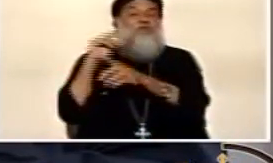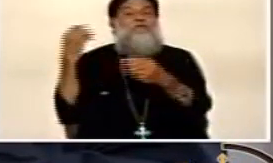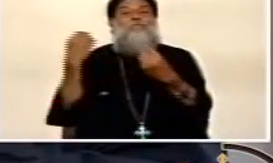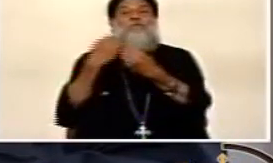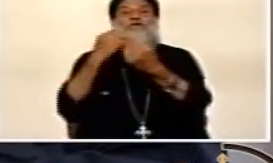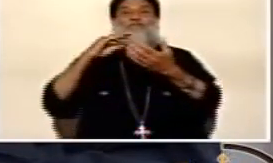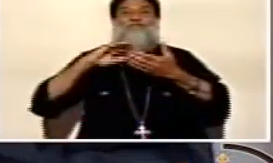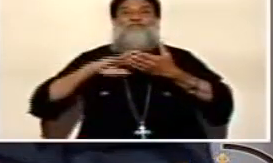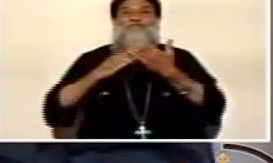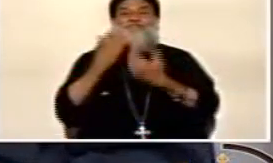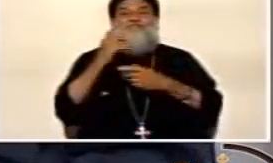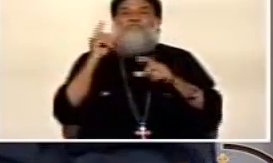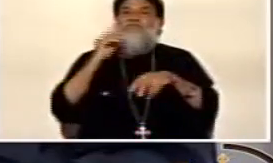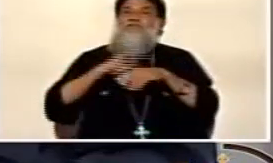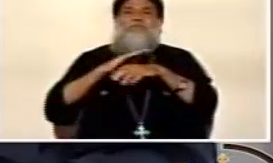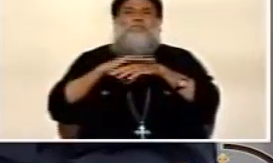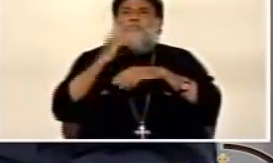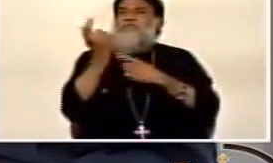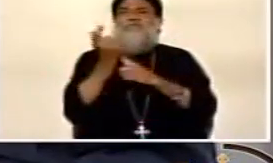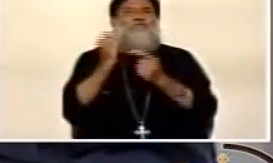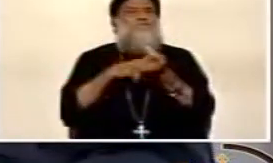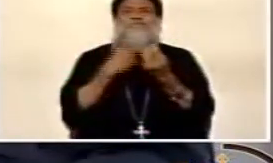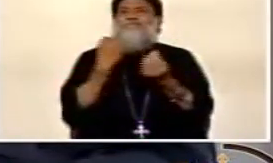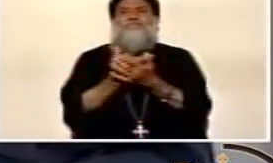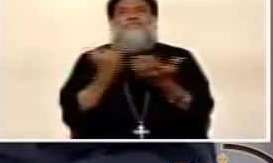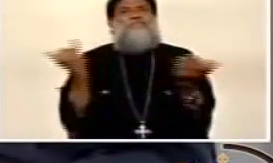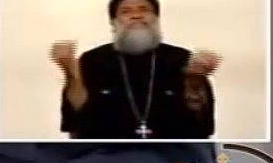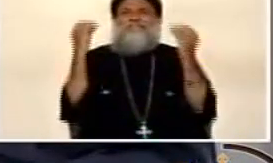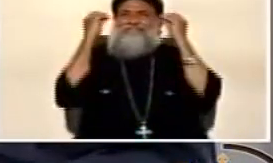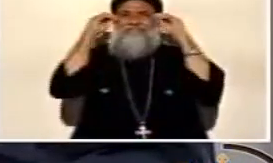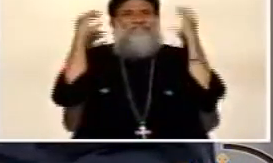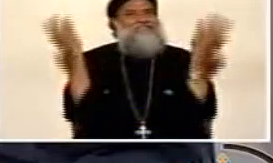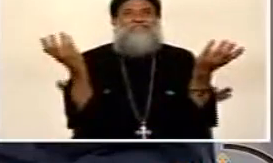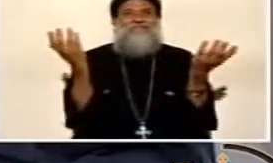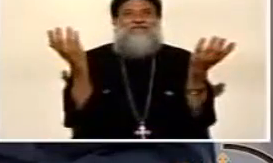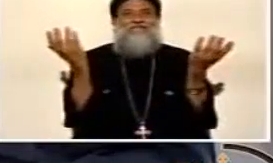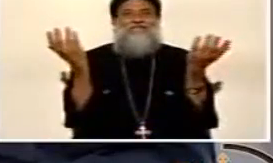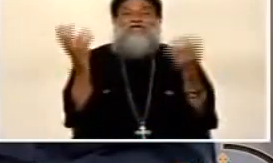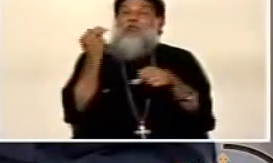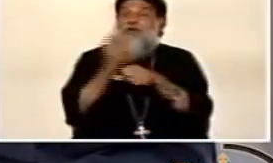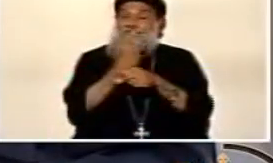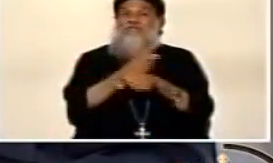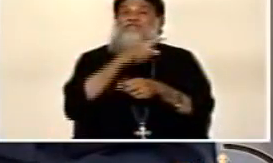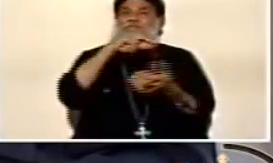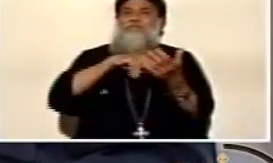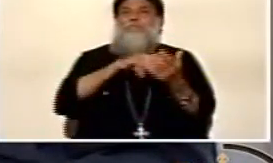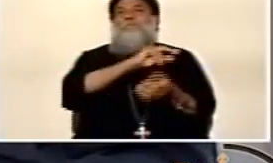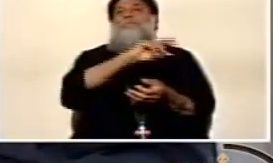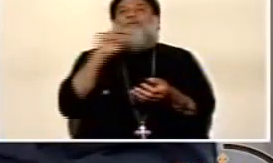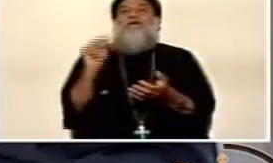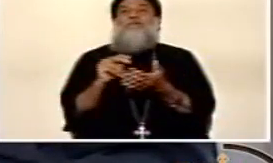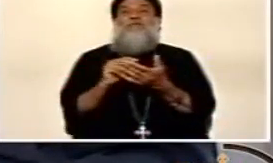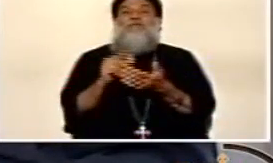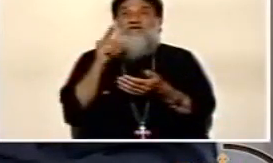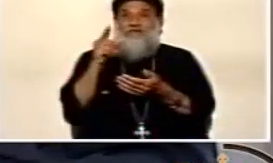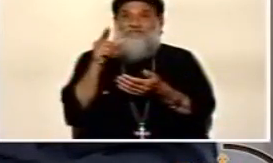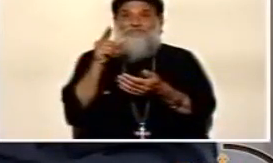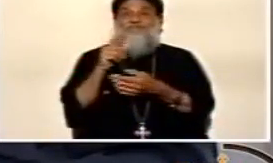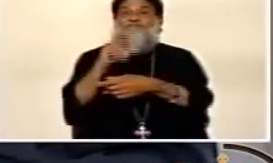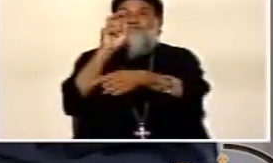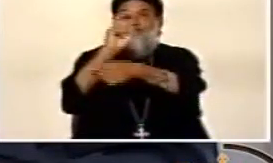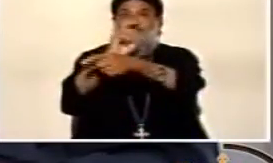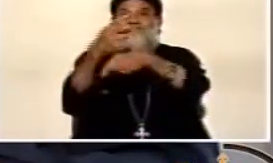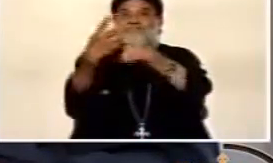يحسنون إليكم فأي فضل لكم، فإن الخطاة أيضا يفعلون هكذا. وإن أقرضتم